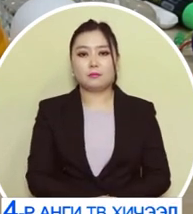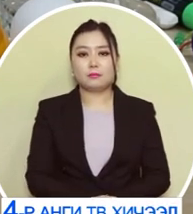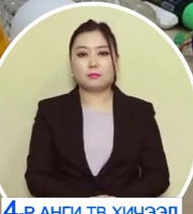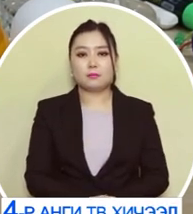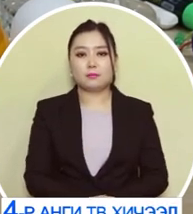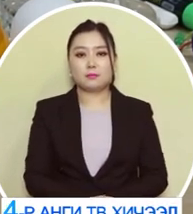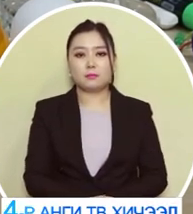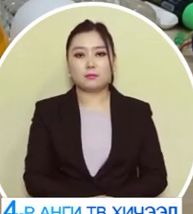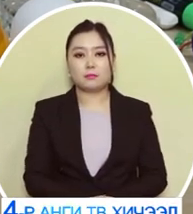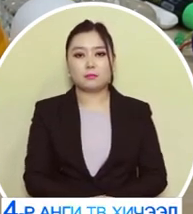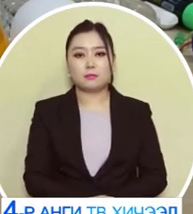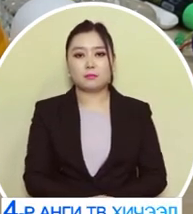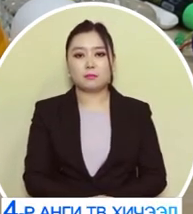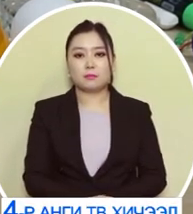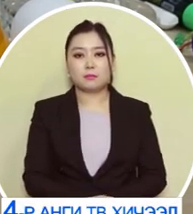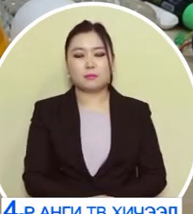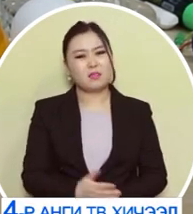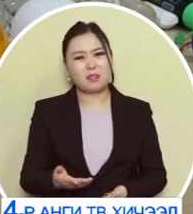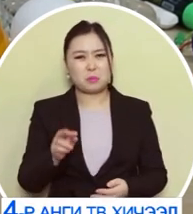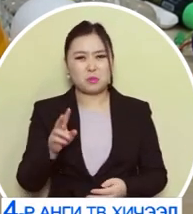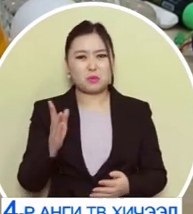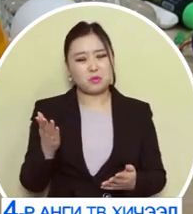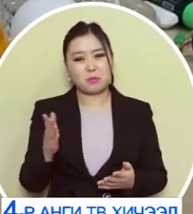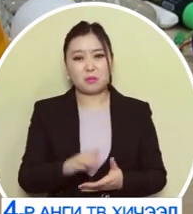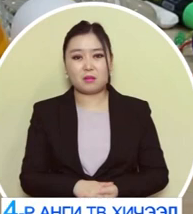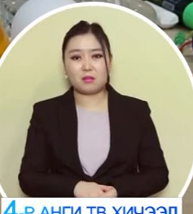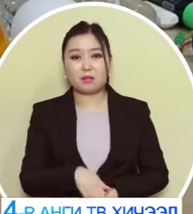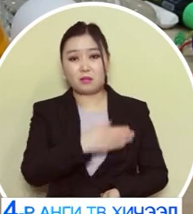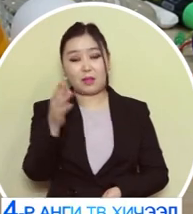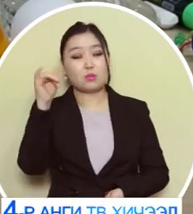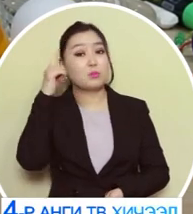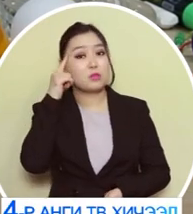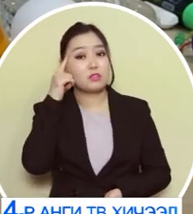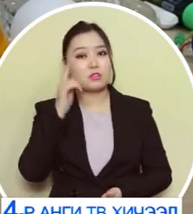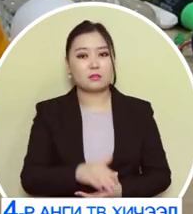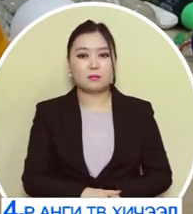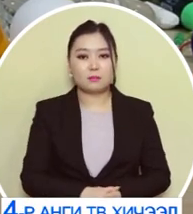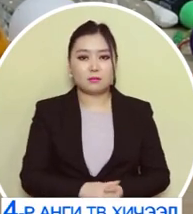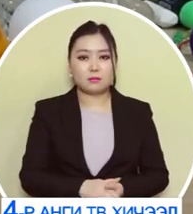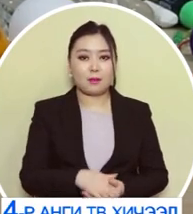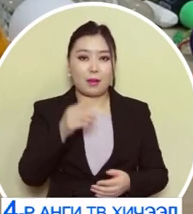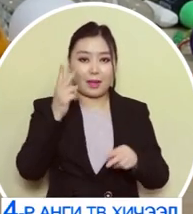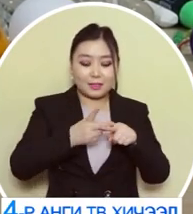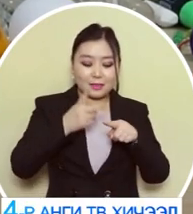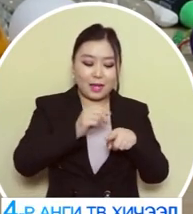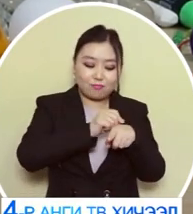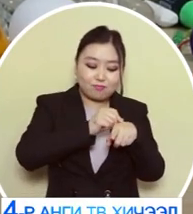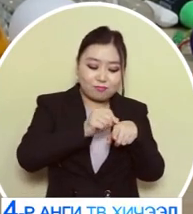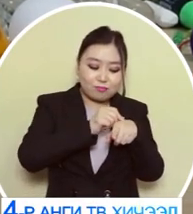Жанып тұр екен. Бұл не деген қызық балалар? Енді қарындаш пен